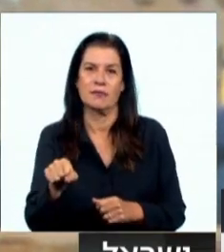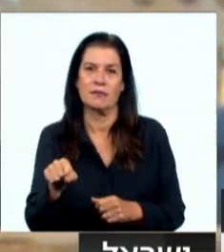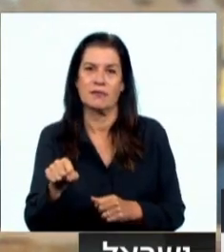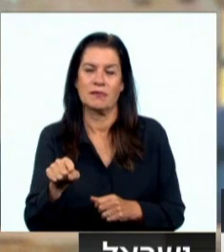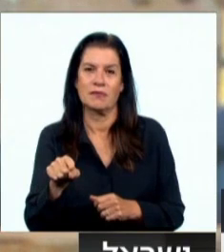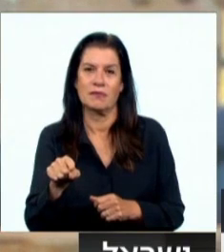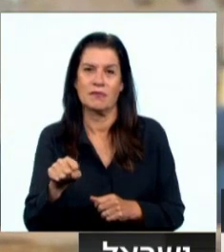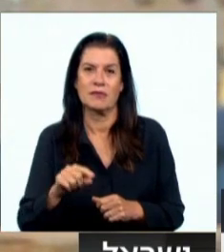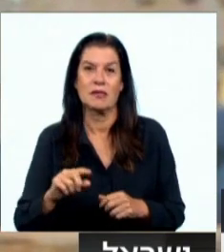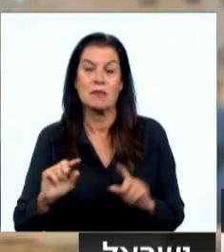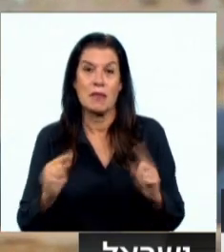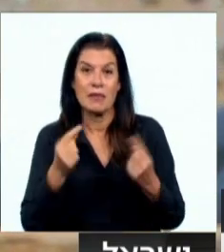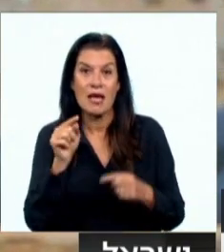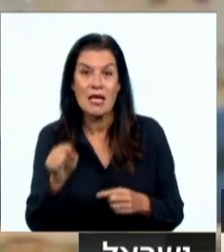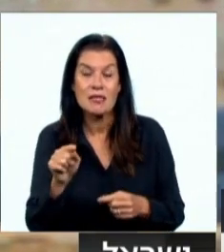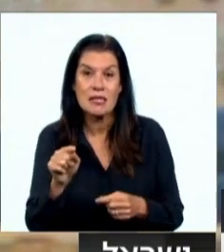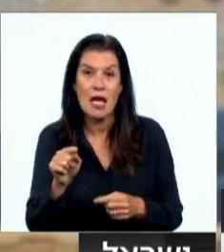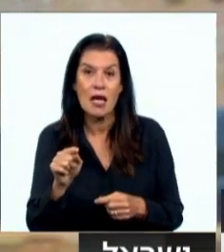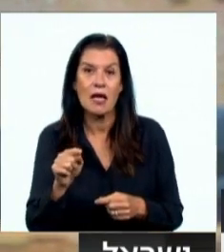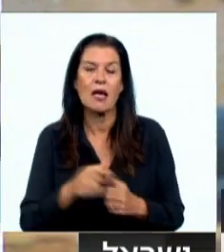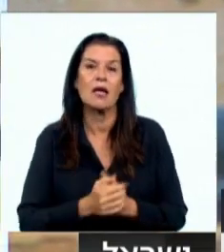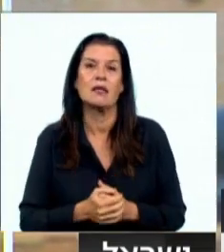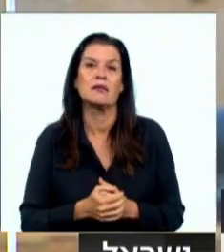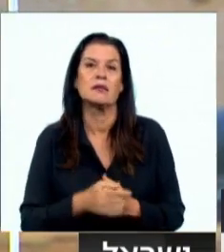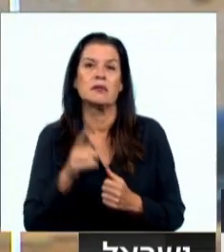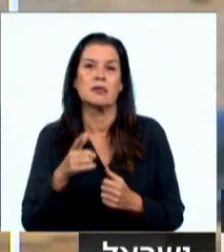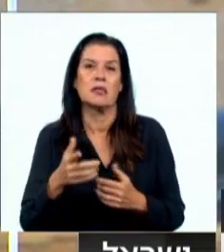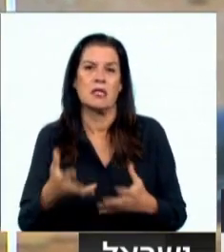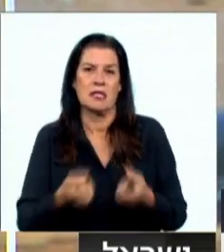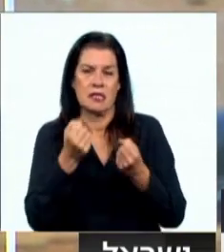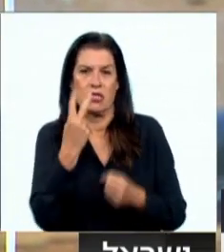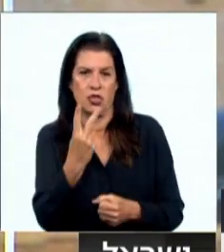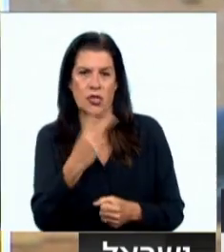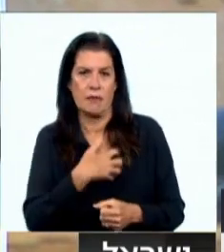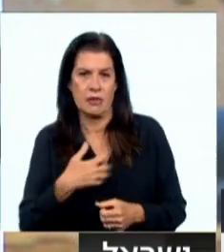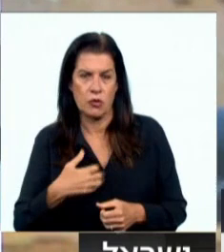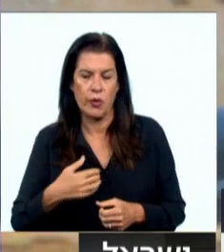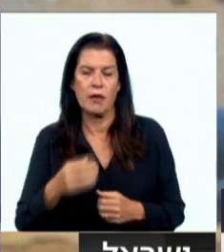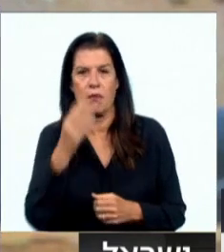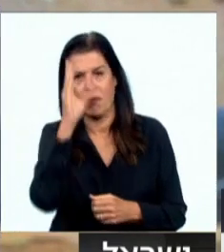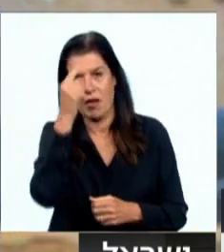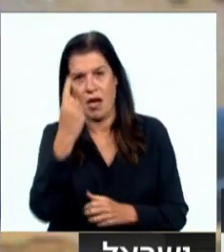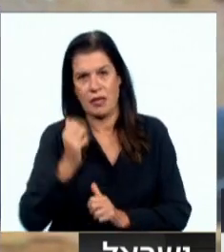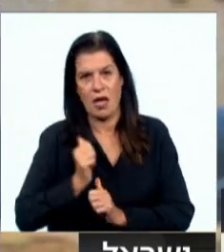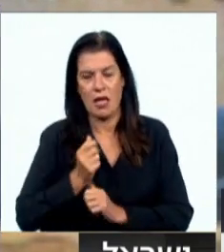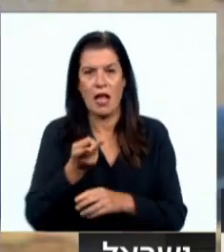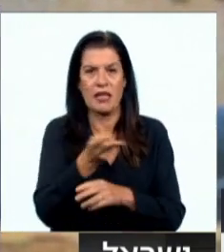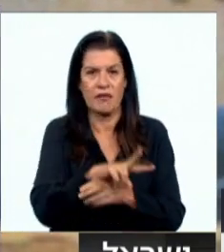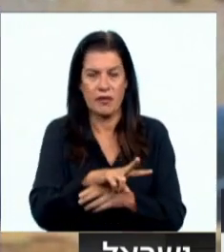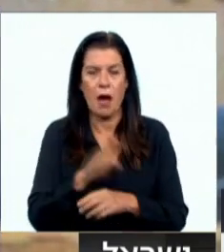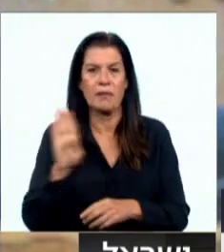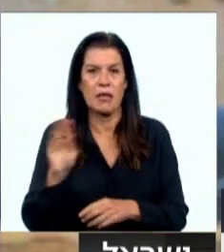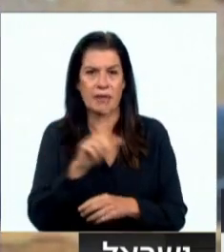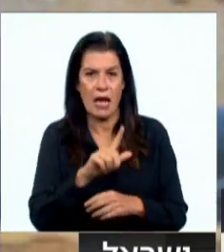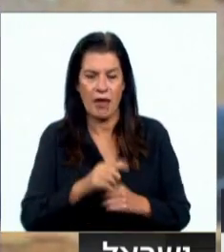פצועים שהוציא אותם. החייל שנפטר שמו בנימין לב, נפטר באירוע הזה, צנחן. אז עולים כל מיני